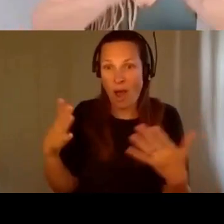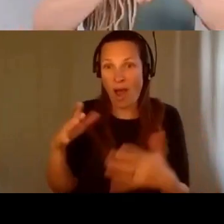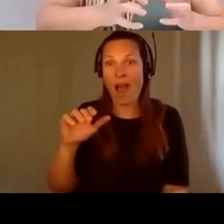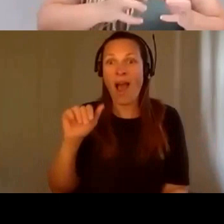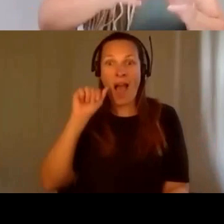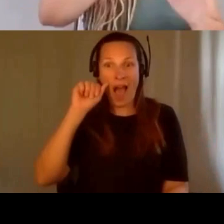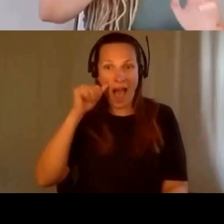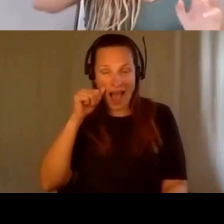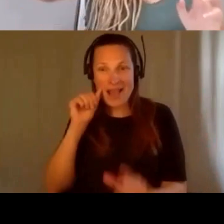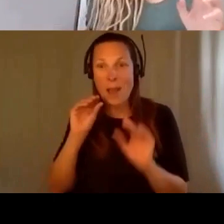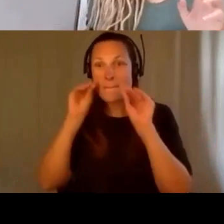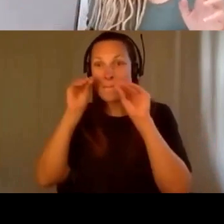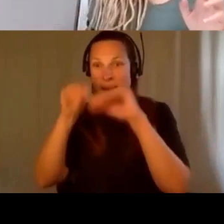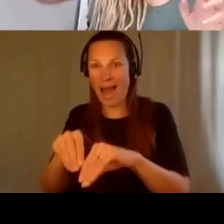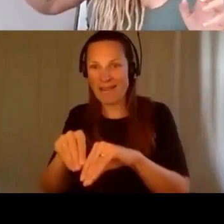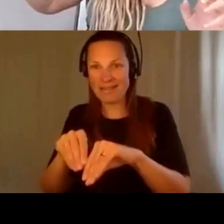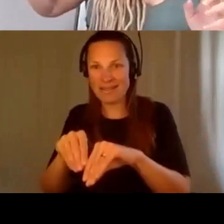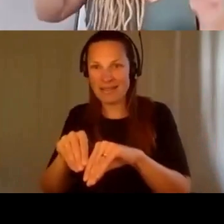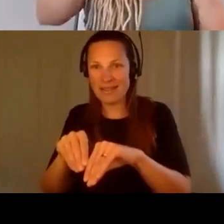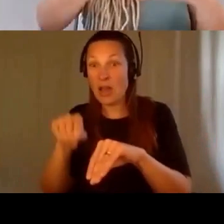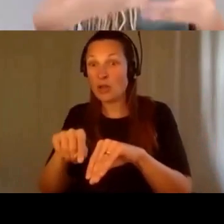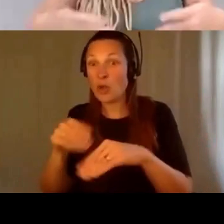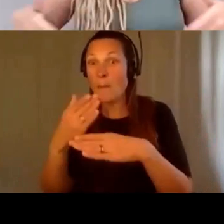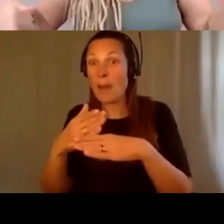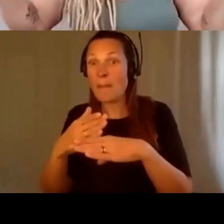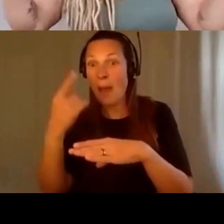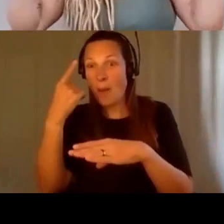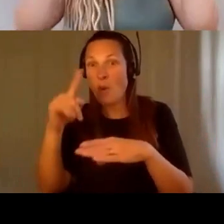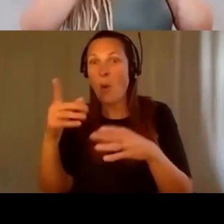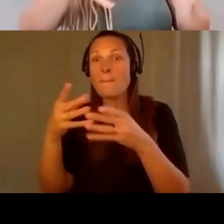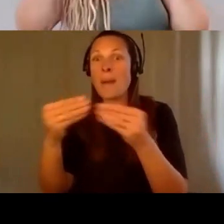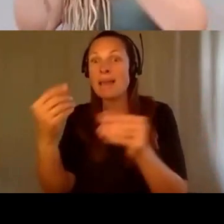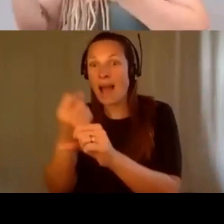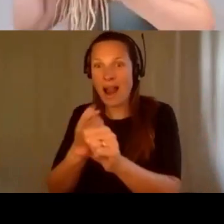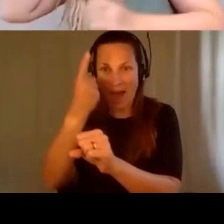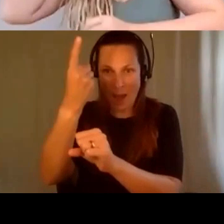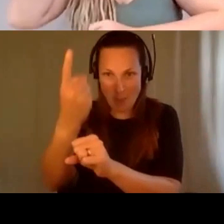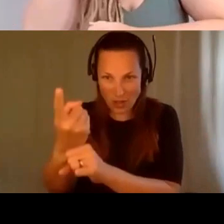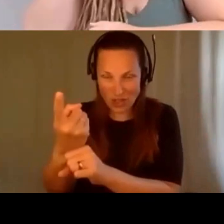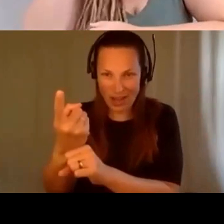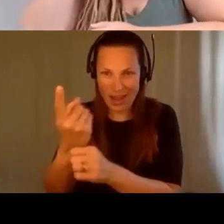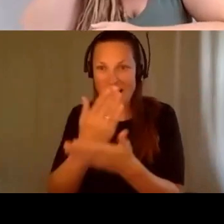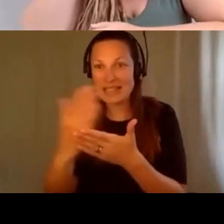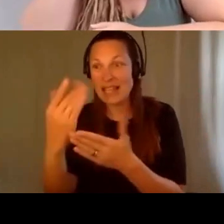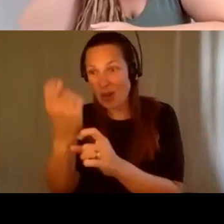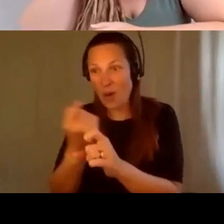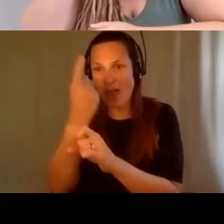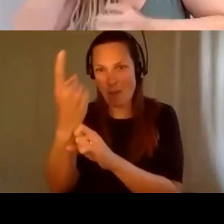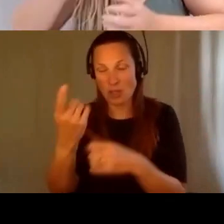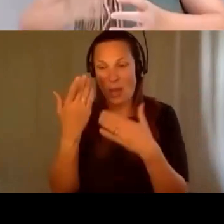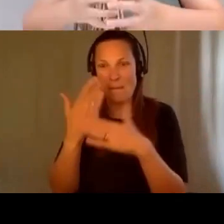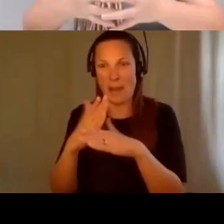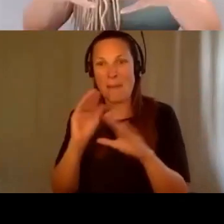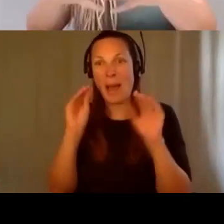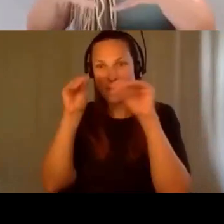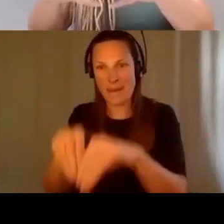Mais ça, c'est l'ail qui va sortir une fois le printemps terminé et la prochaine saison, vous allez